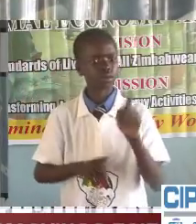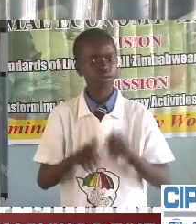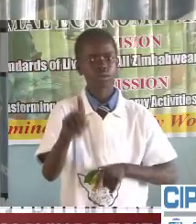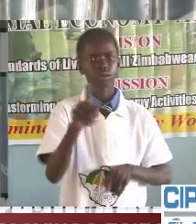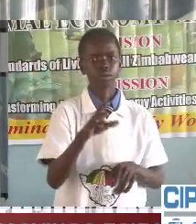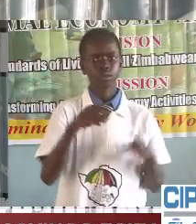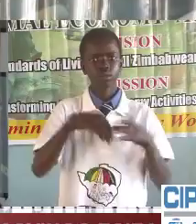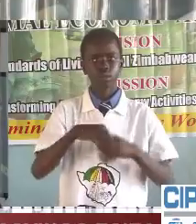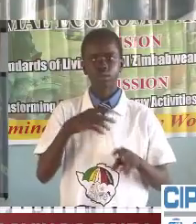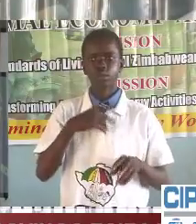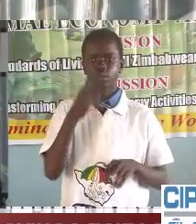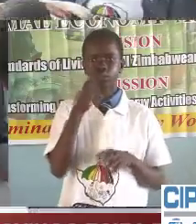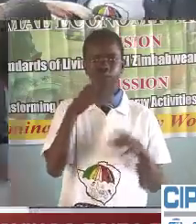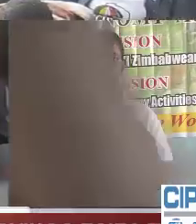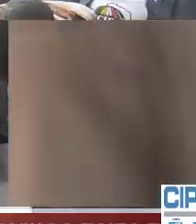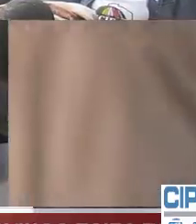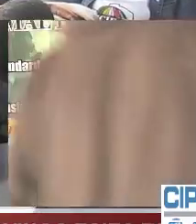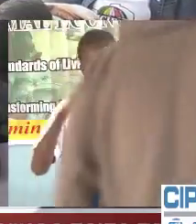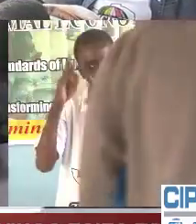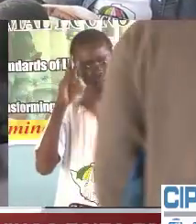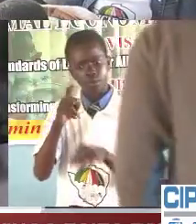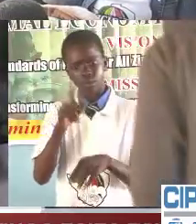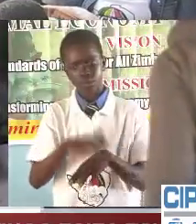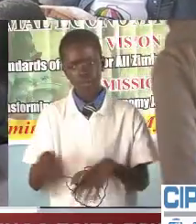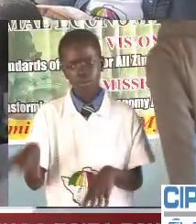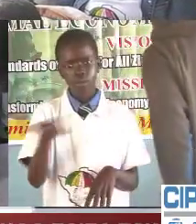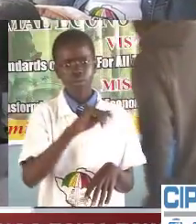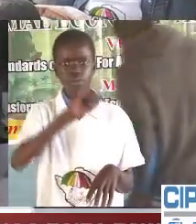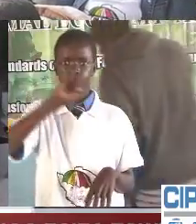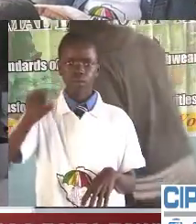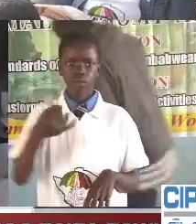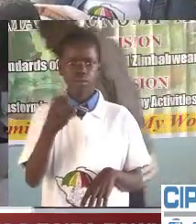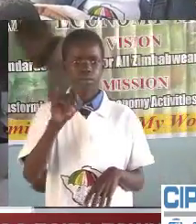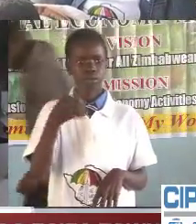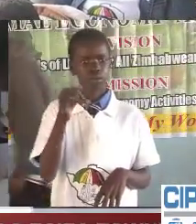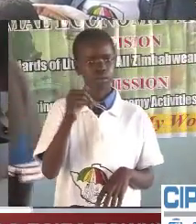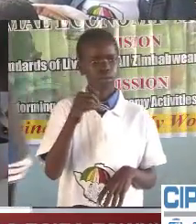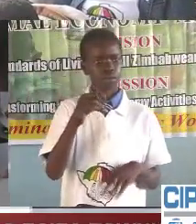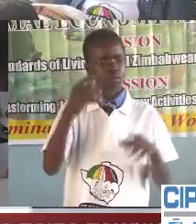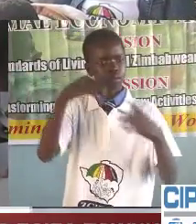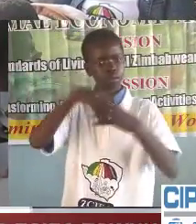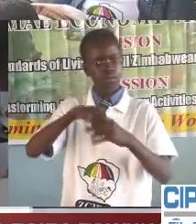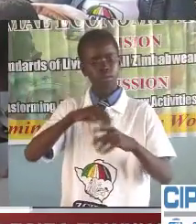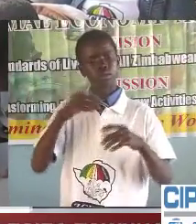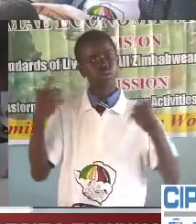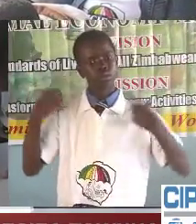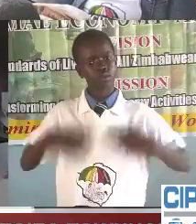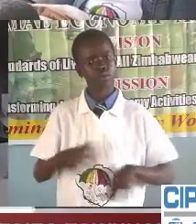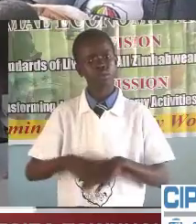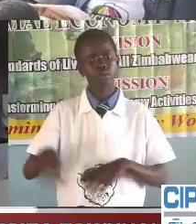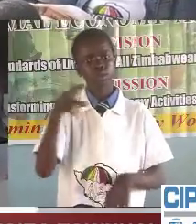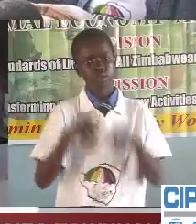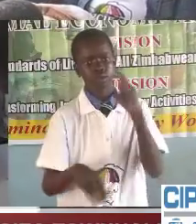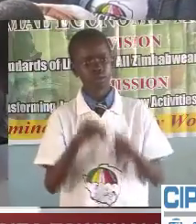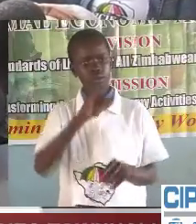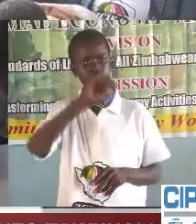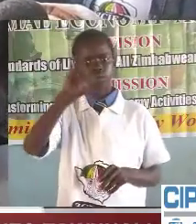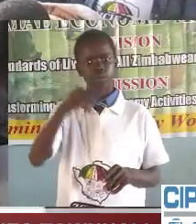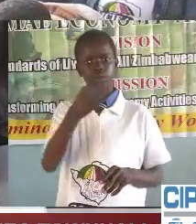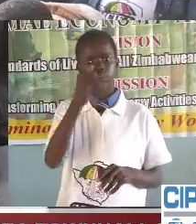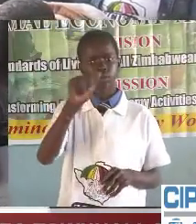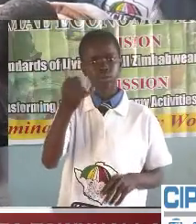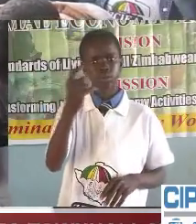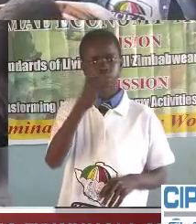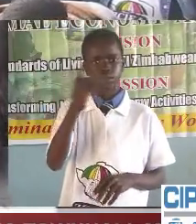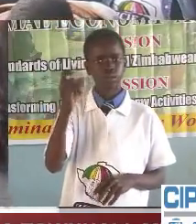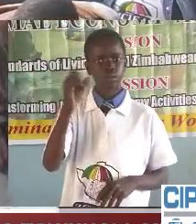muno mumuward 2 tine Jairus Chiri unorarama neurema, asi ndokuda kuti tikaenda paJairus Chiri